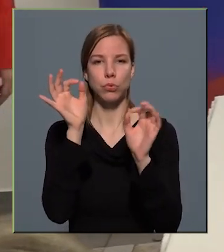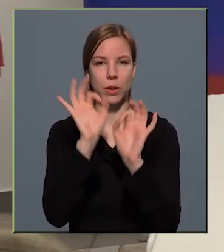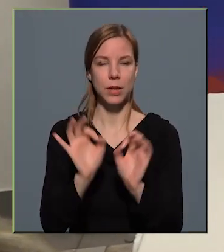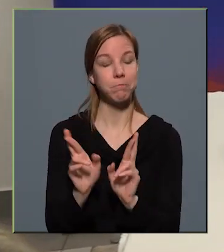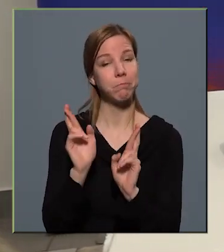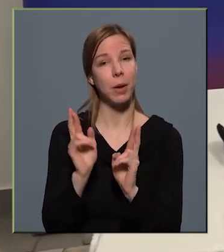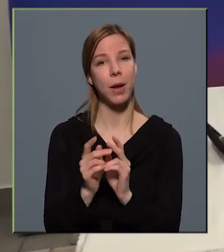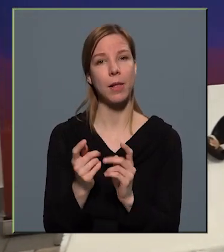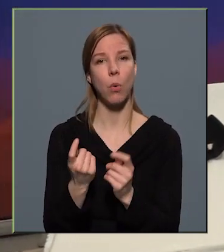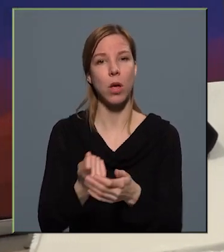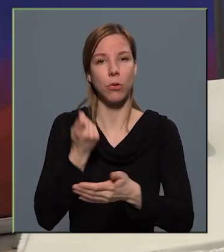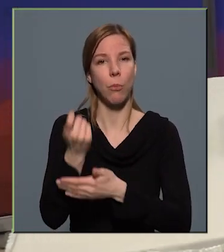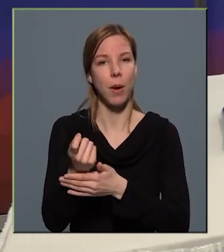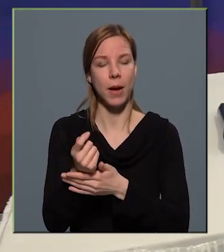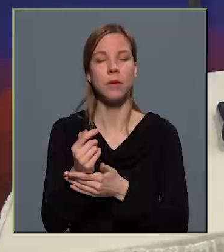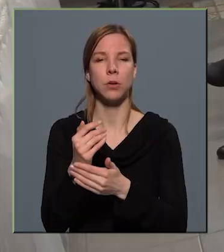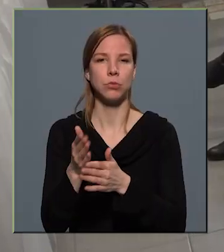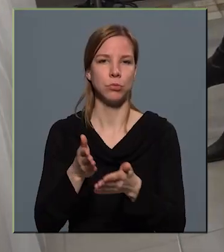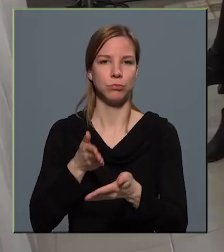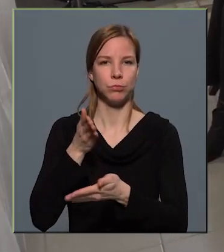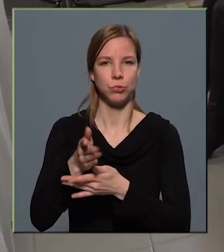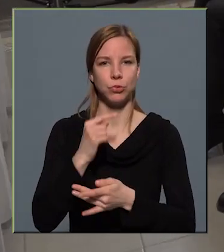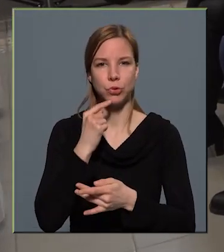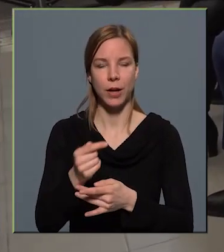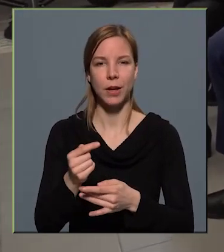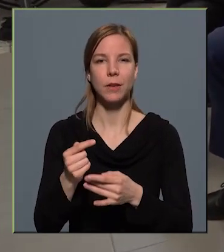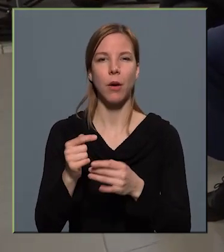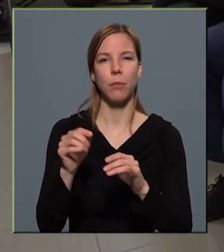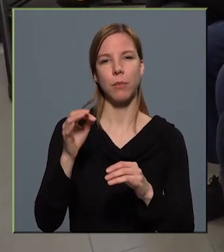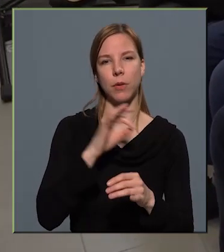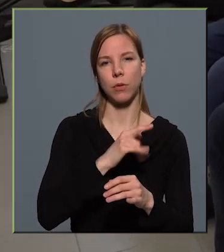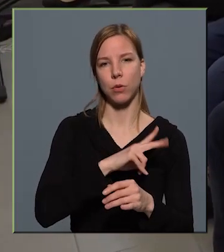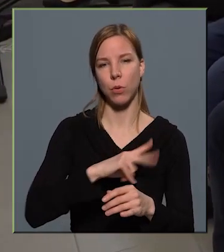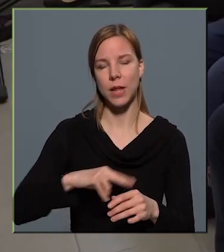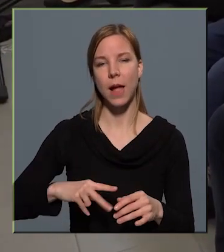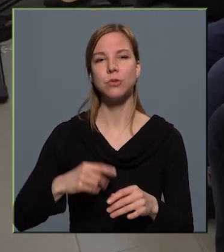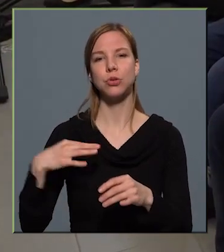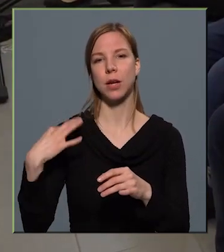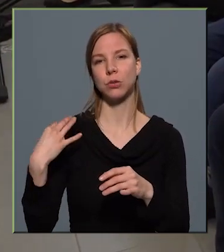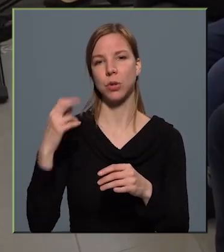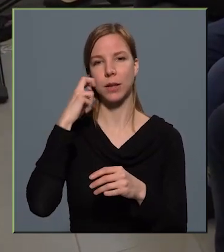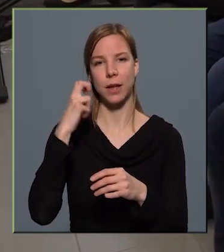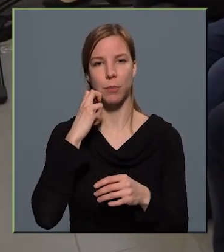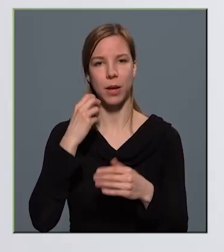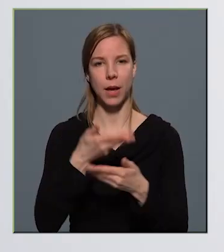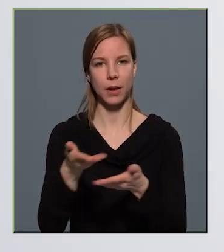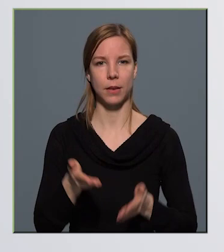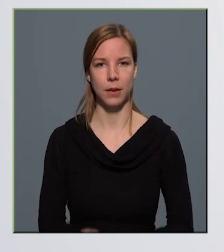hogy a Kőbányán működő szociális és egészségügyi intézmények mindennapjait megkönnyítsék.